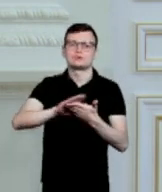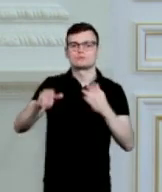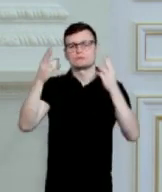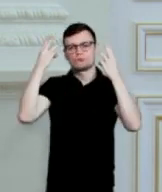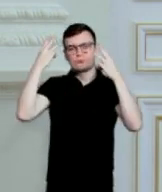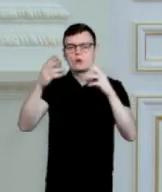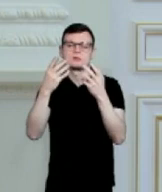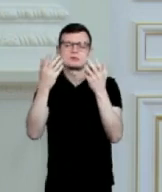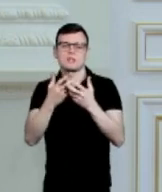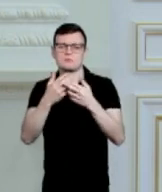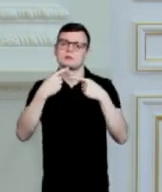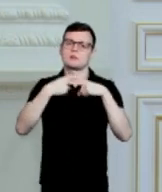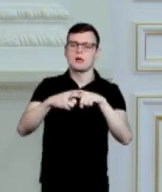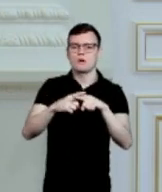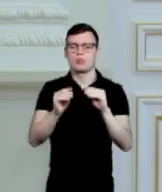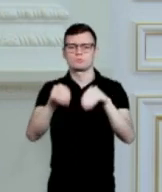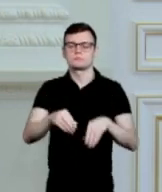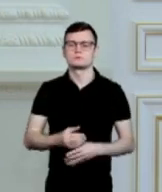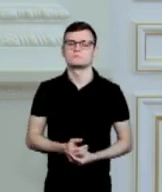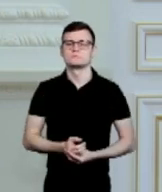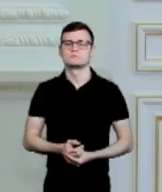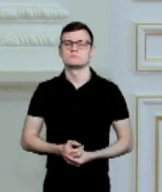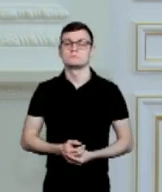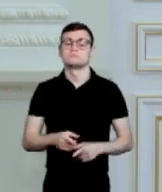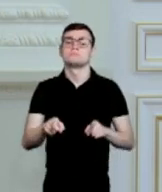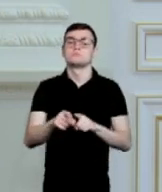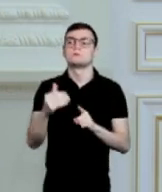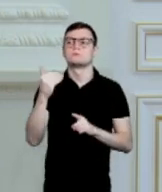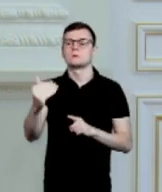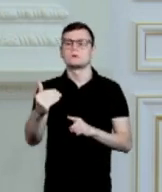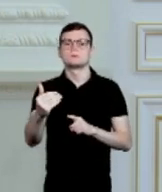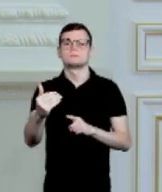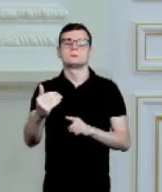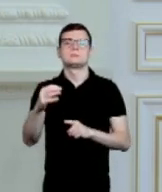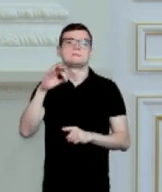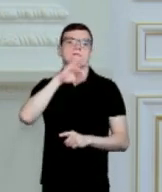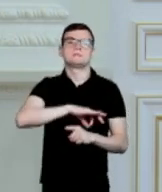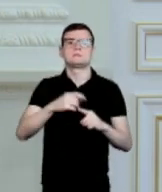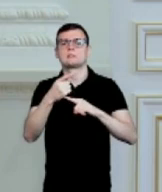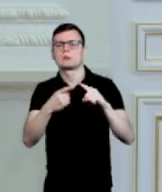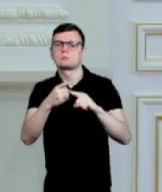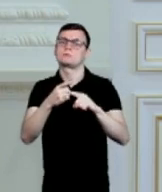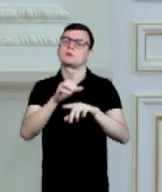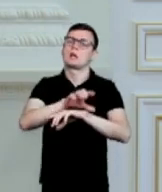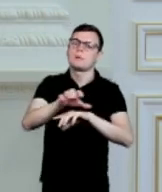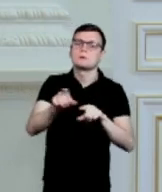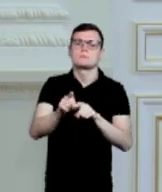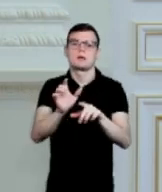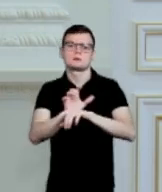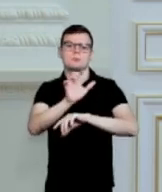skaitmeninės technologijas, o taip pat aukštos pridėtinės vertės produktų gamybą ir eksportą. Tikimės,